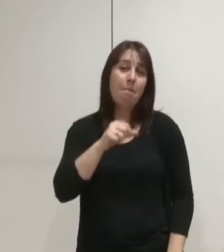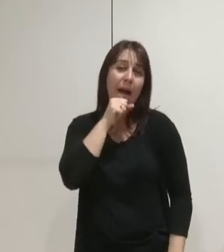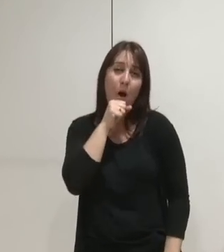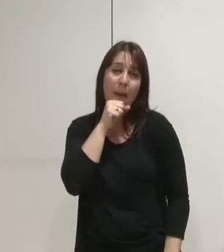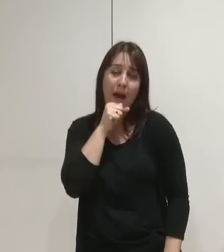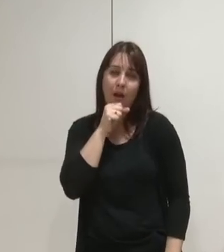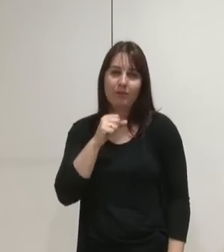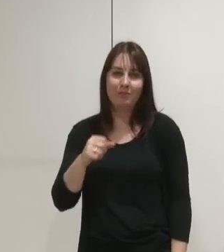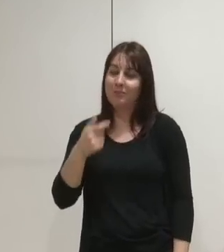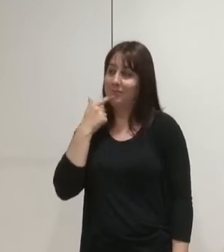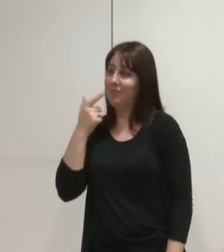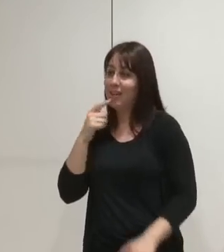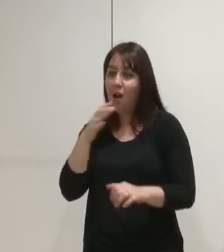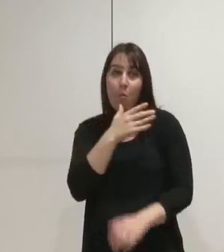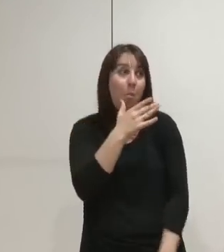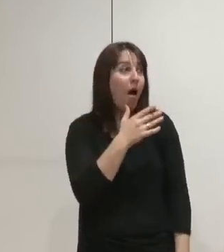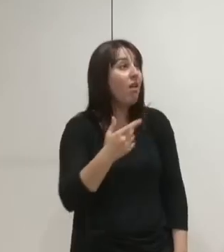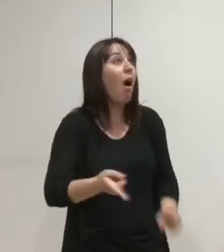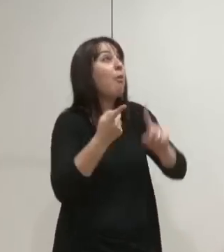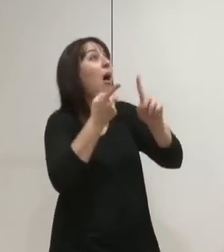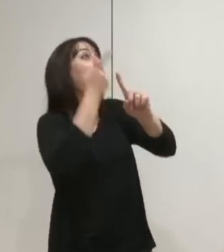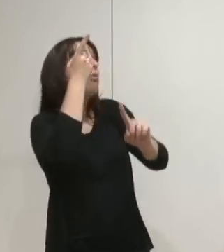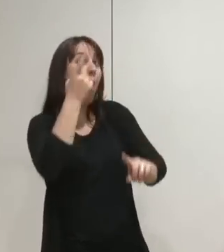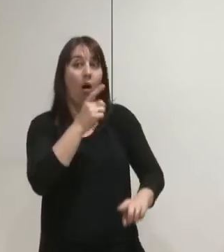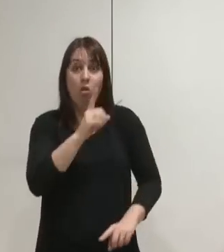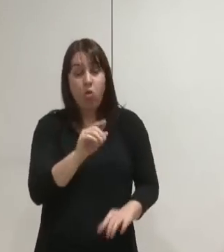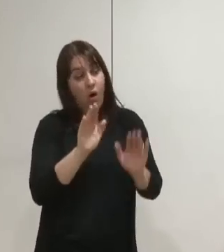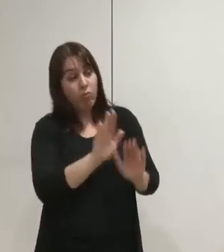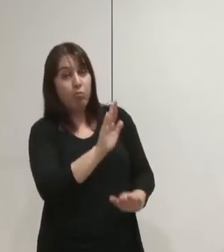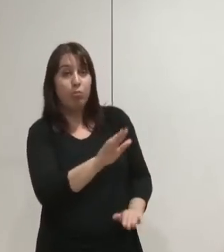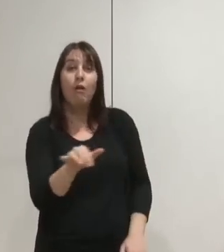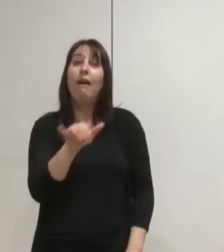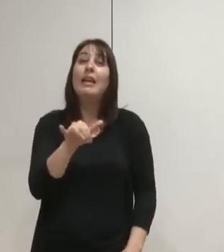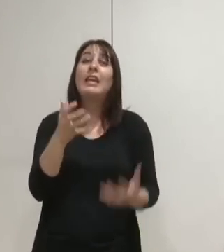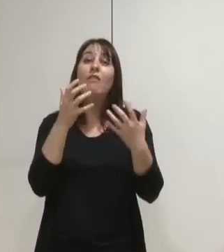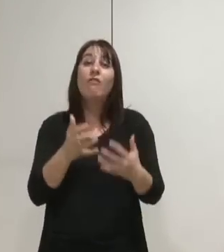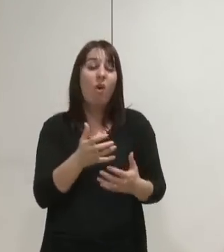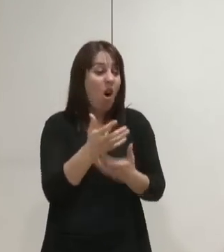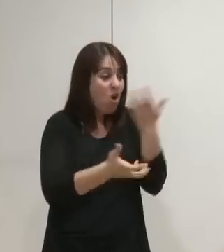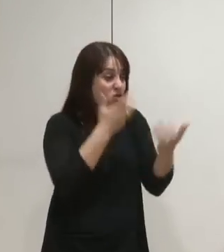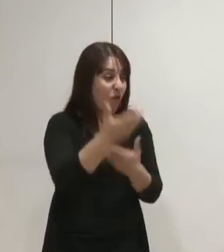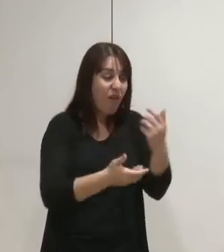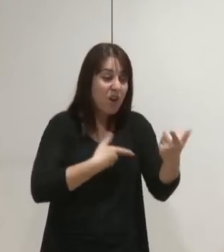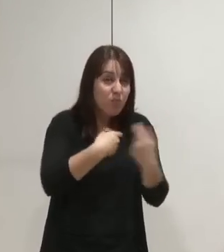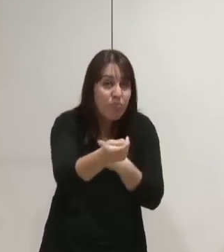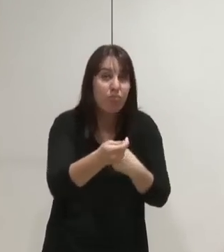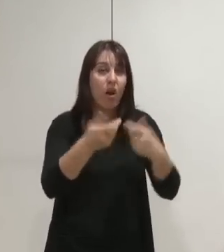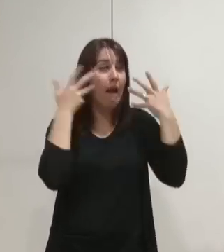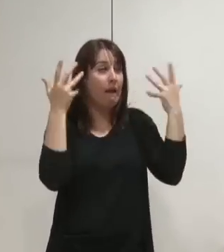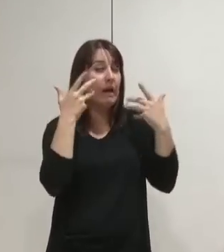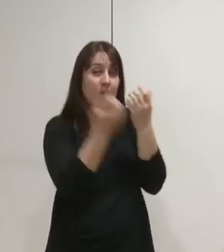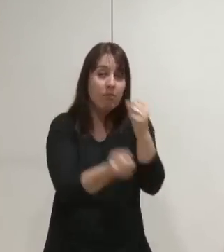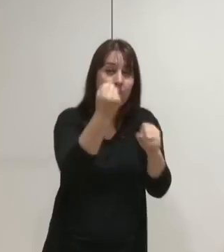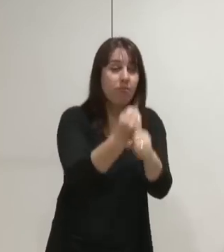mange pas en salade qui veut un équipement desuet inchauffable inclimatisable